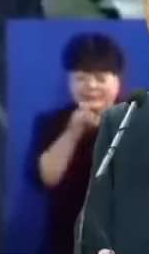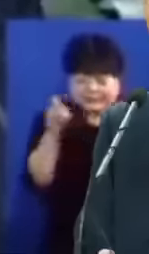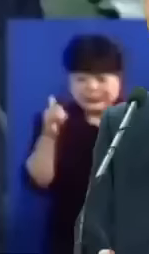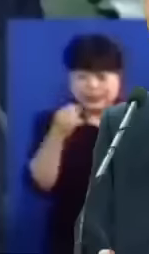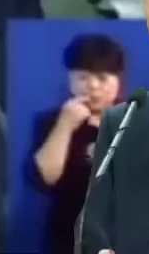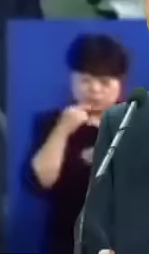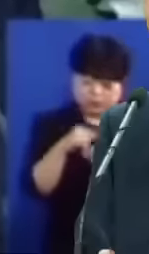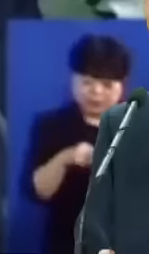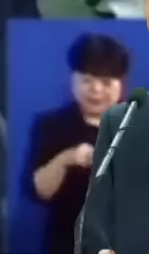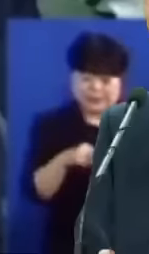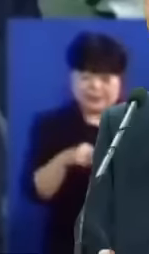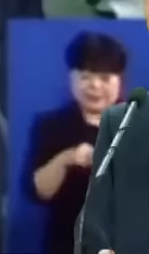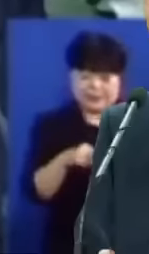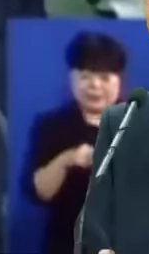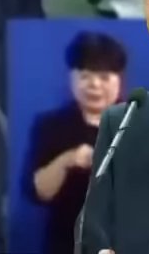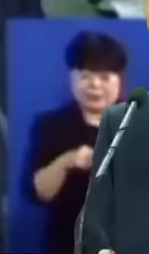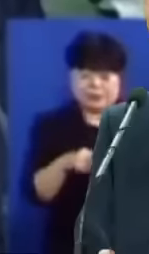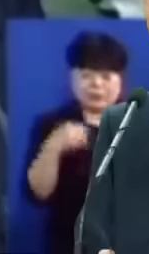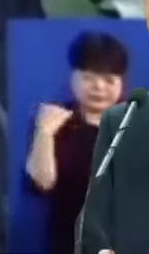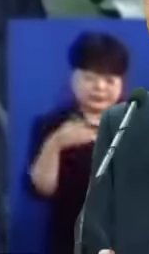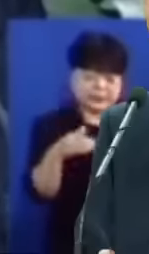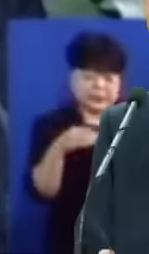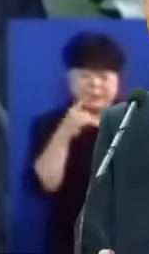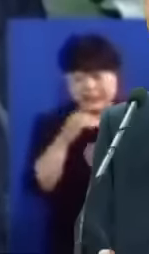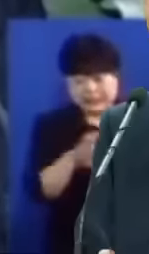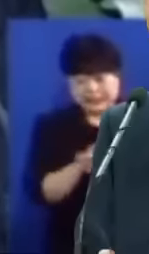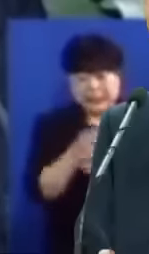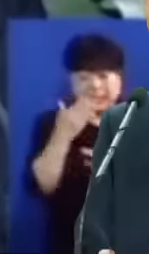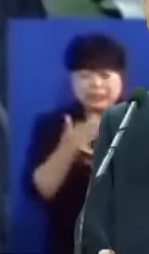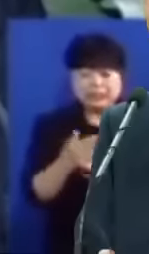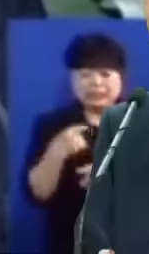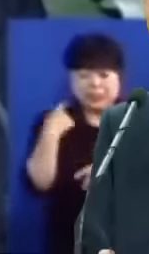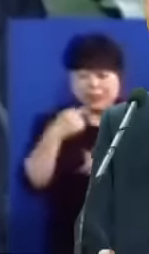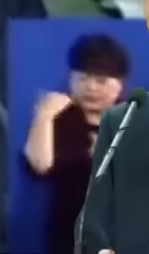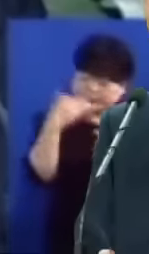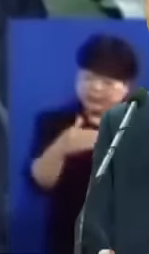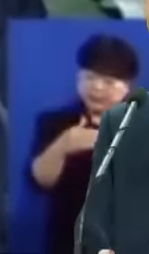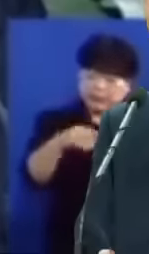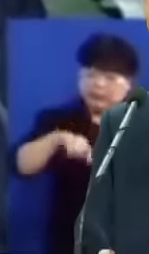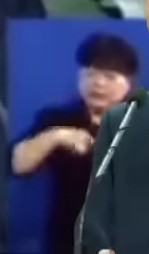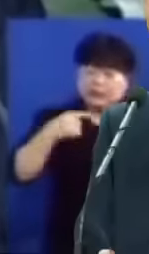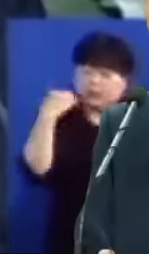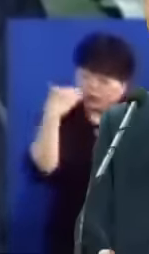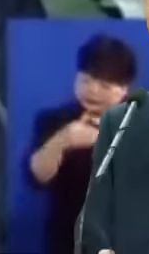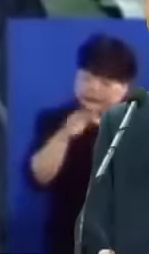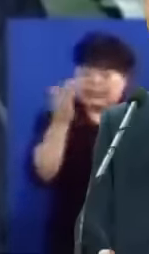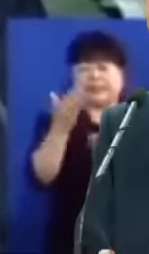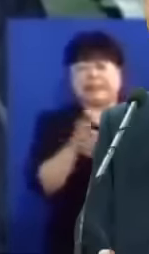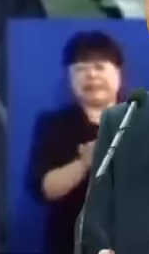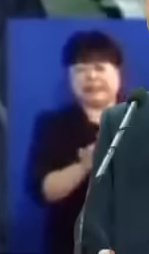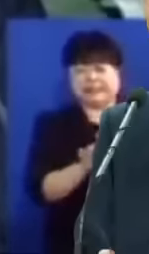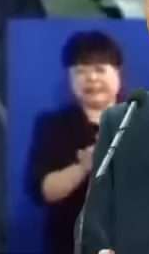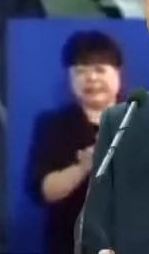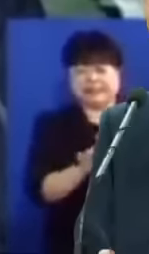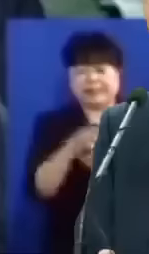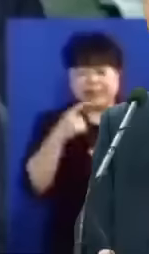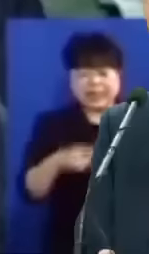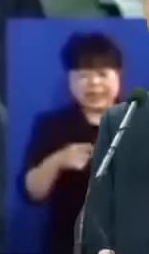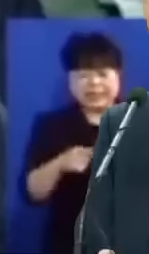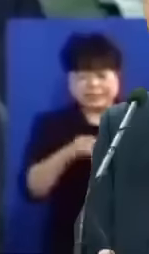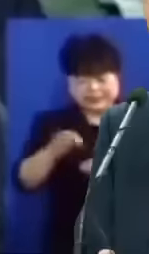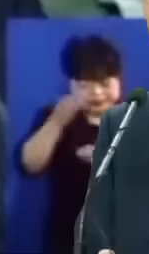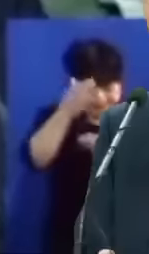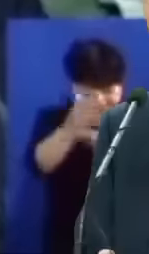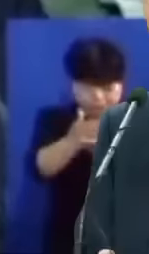사람들은 쉽게 목을 자르라고 하는데 남의 목을 자르면 자기 목도 잘라지는 것입니다. 칼을 쓰지 말아야